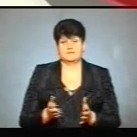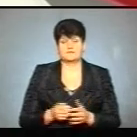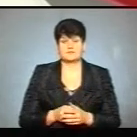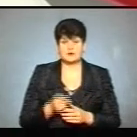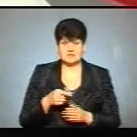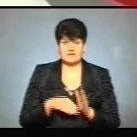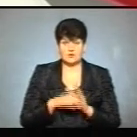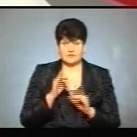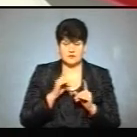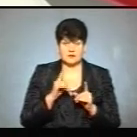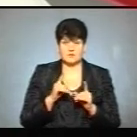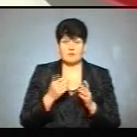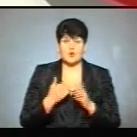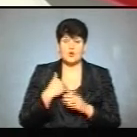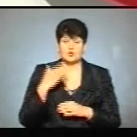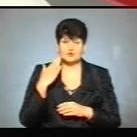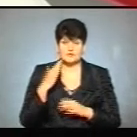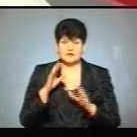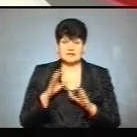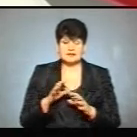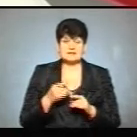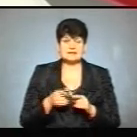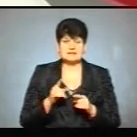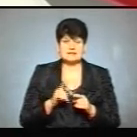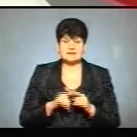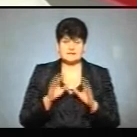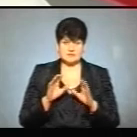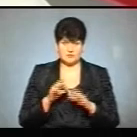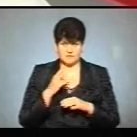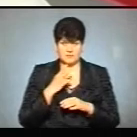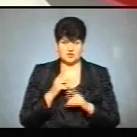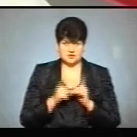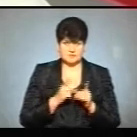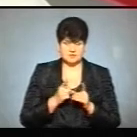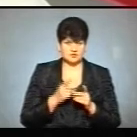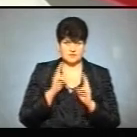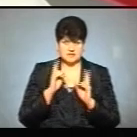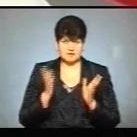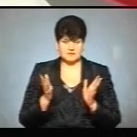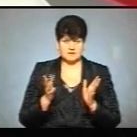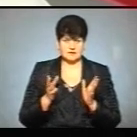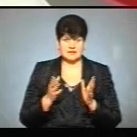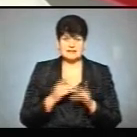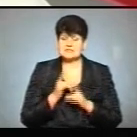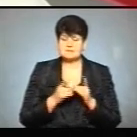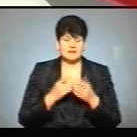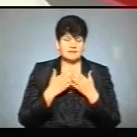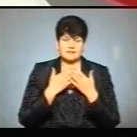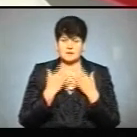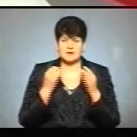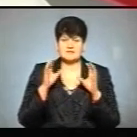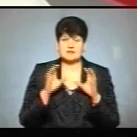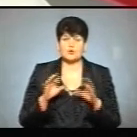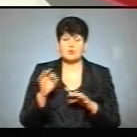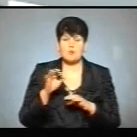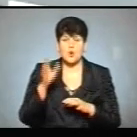Рада проголосувала за новий закон про середню освіту. Там передбачені, власне, зміни по сертифікації, чи ви ще не знаєте? Ні, немає змін, тому що в законі